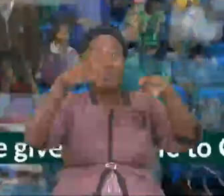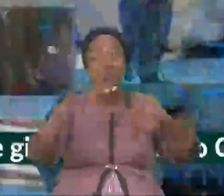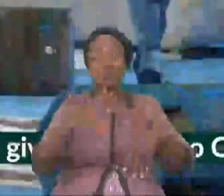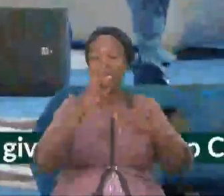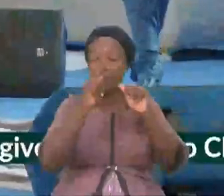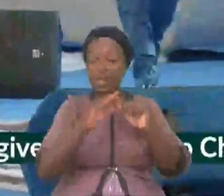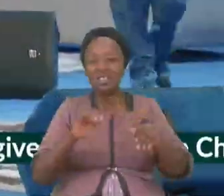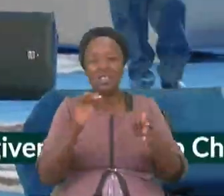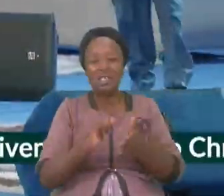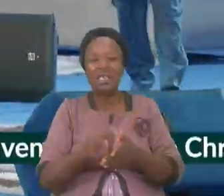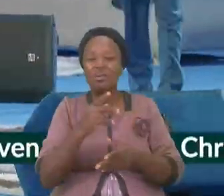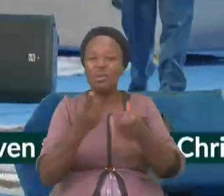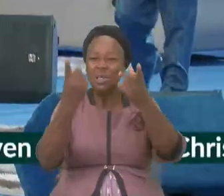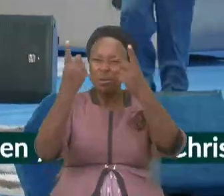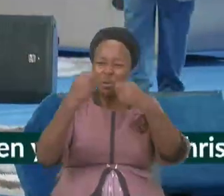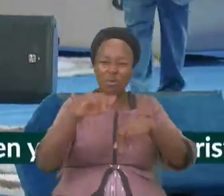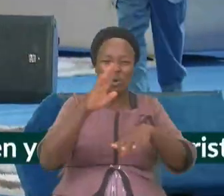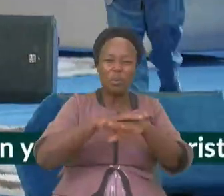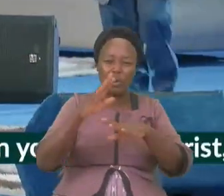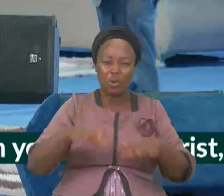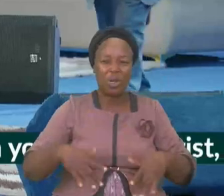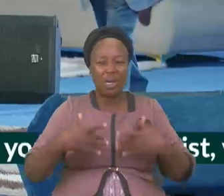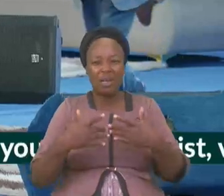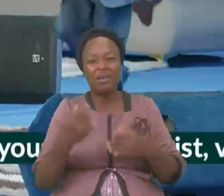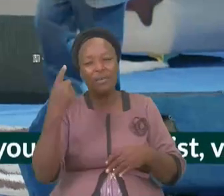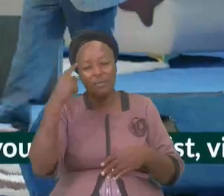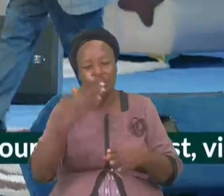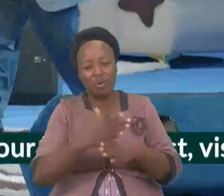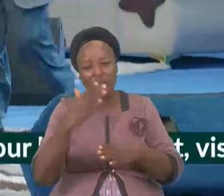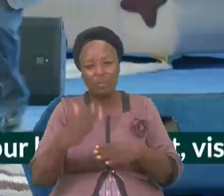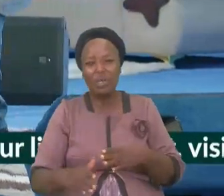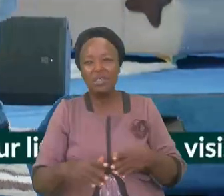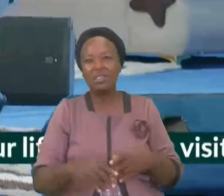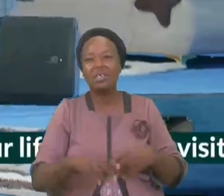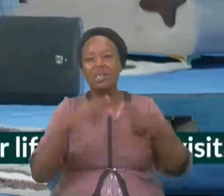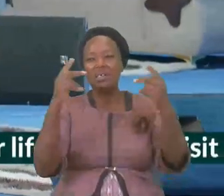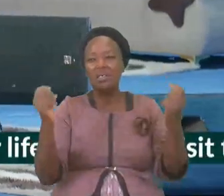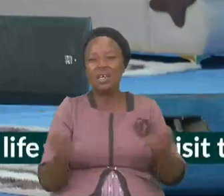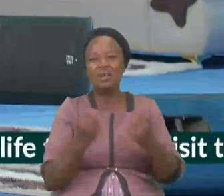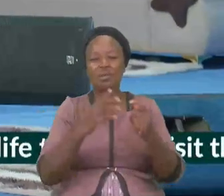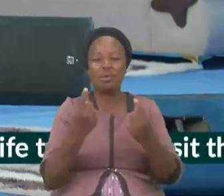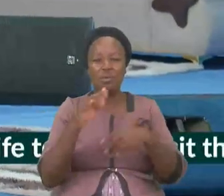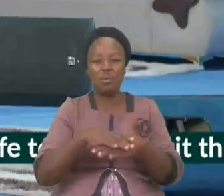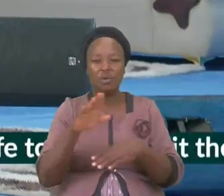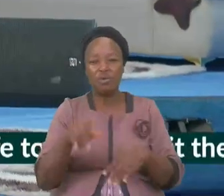de bénédiction vont tomber pour accomplir de grandes transformations dans ta vie pour le triomphe total.